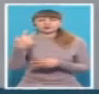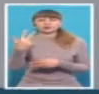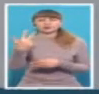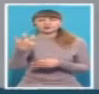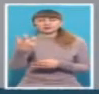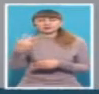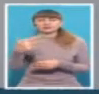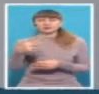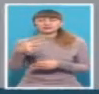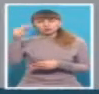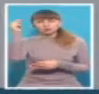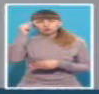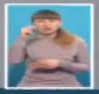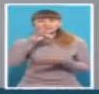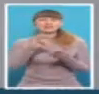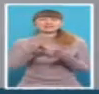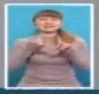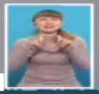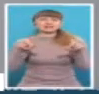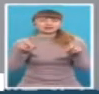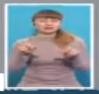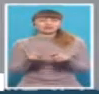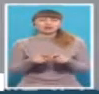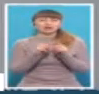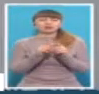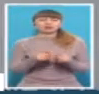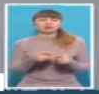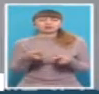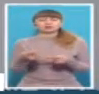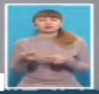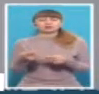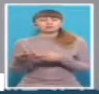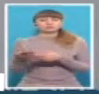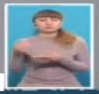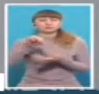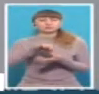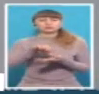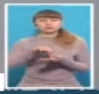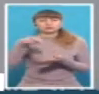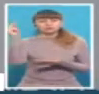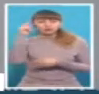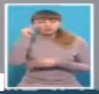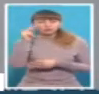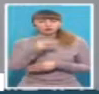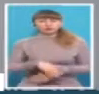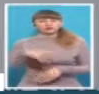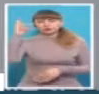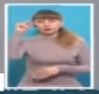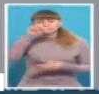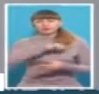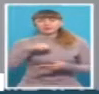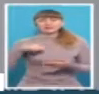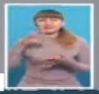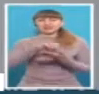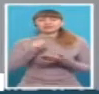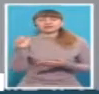үшін мемлекетіміз түрлі мекемелерменен, ұйымдарменен алдын ала шартқа отырып